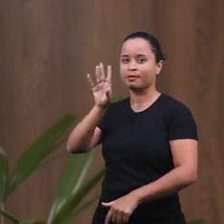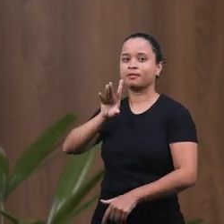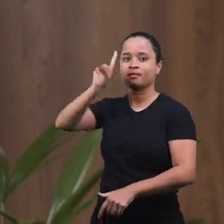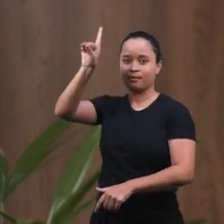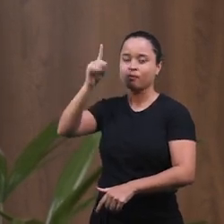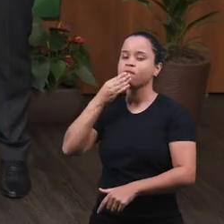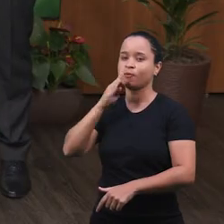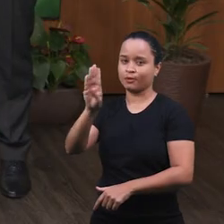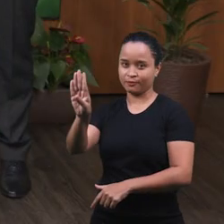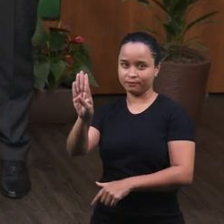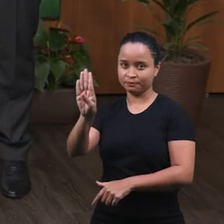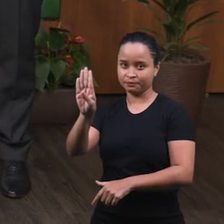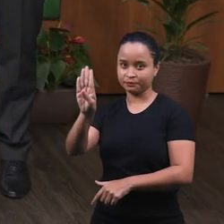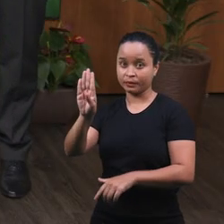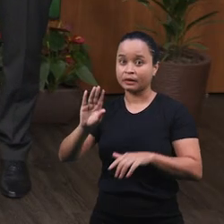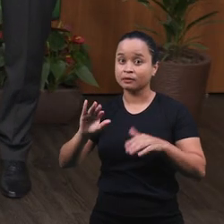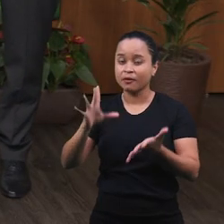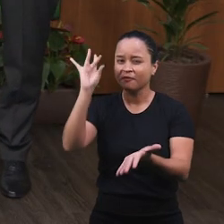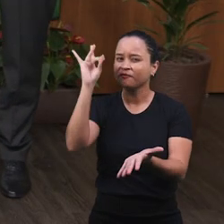par Dieu,